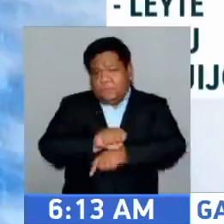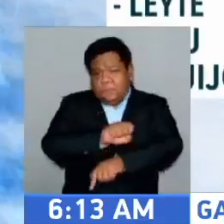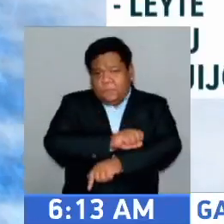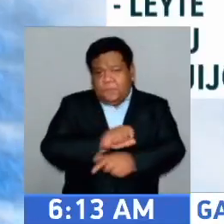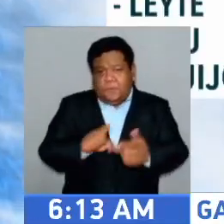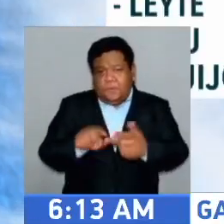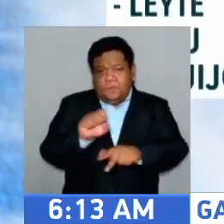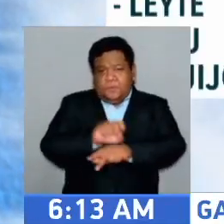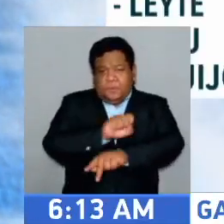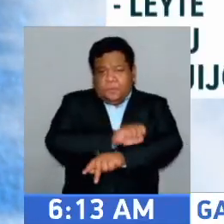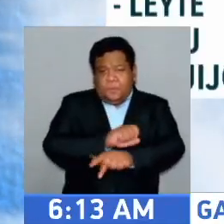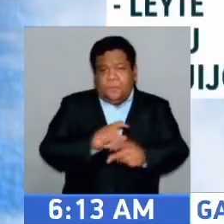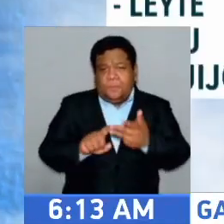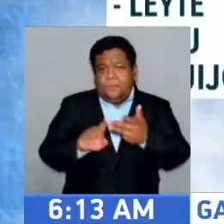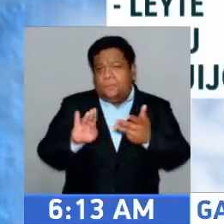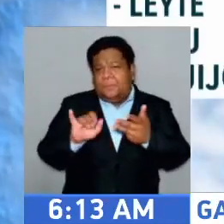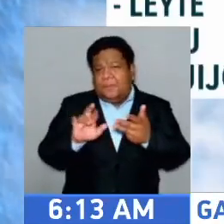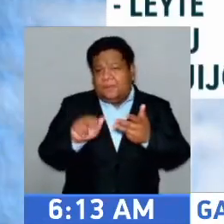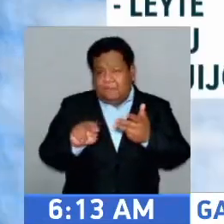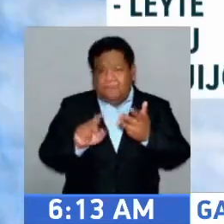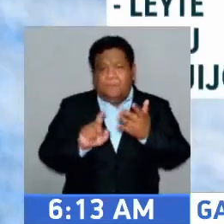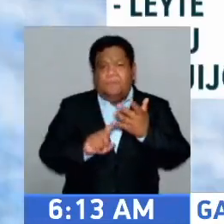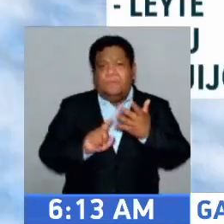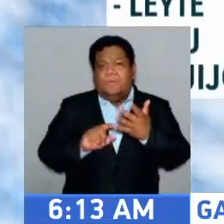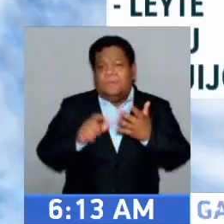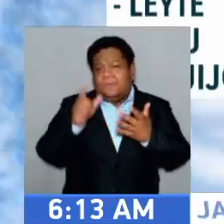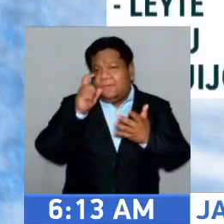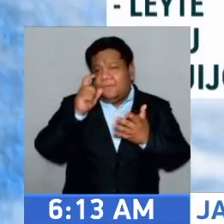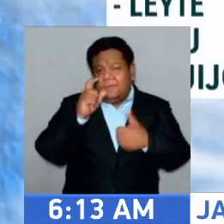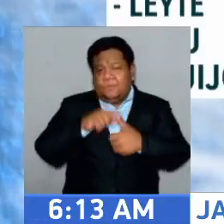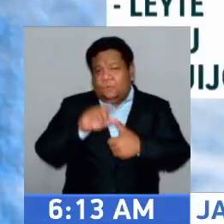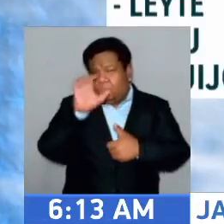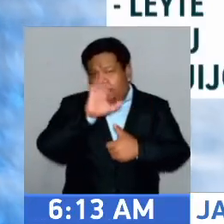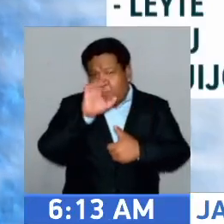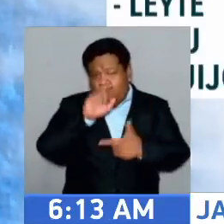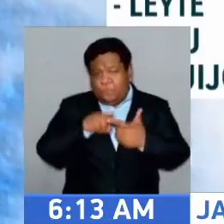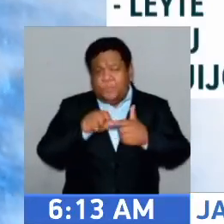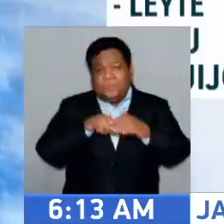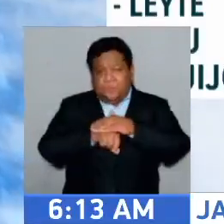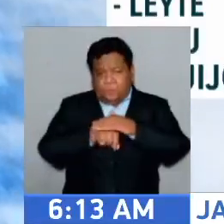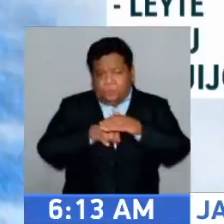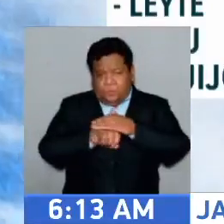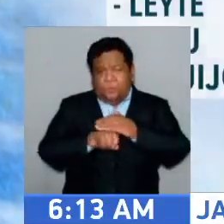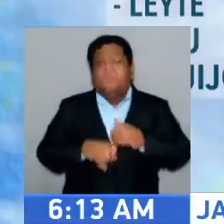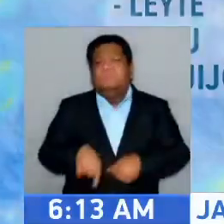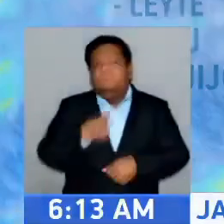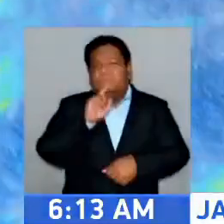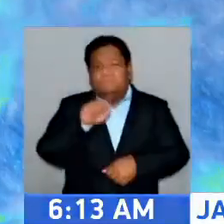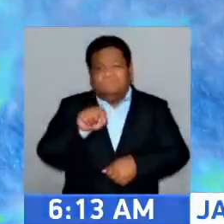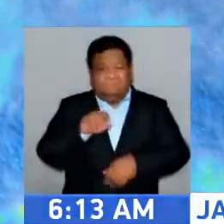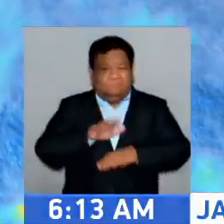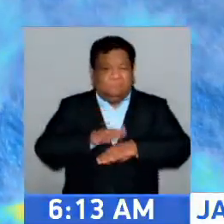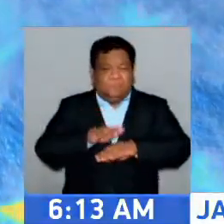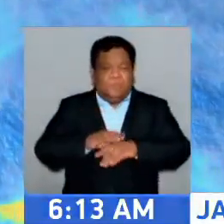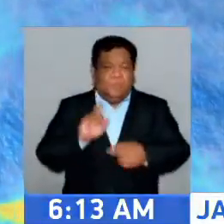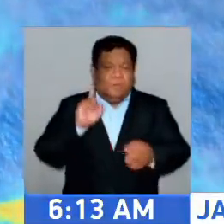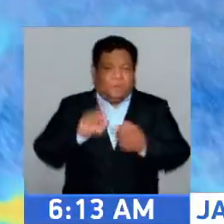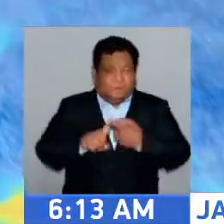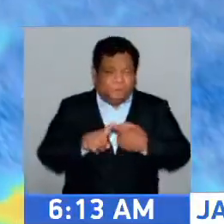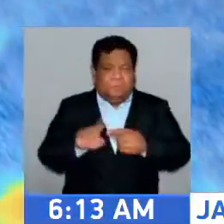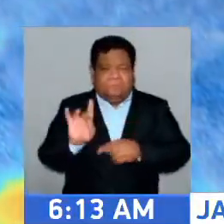Siquijor. Tatagal ang mga nasabing babala hanggang alas 8 ng umaga. Ayon sa pag-asa ang pag-uulan, epekto ng low pressure